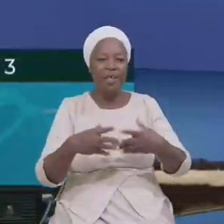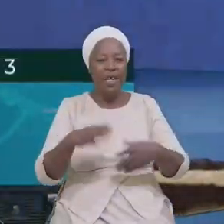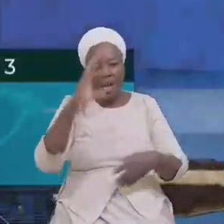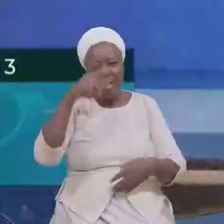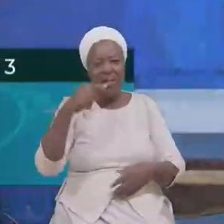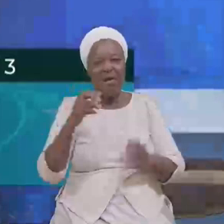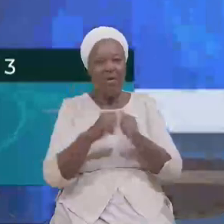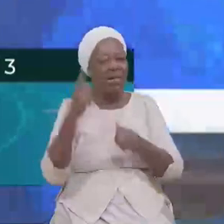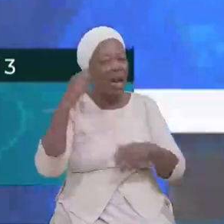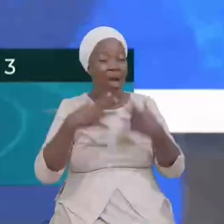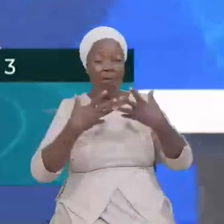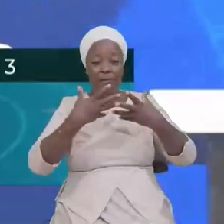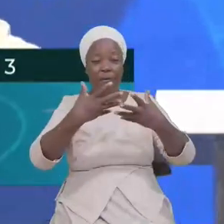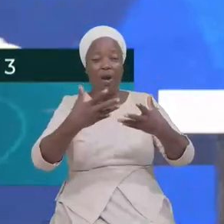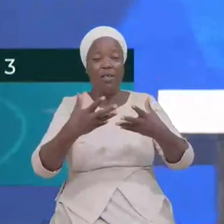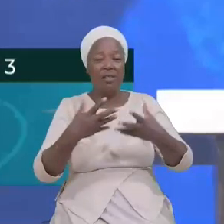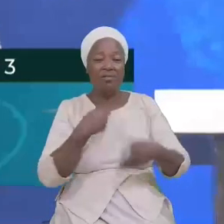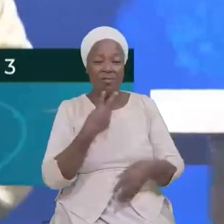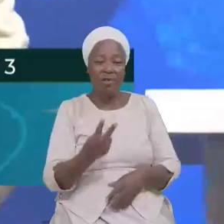Dit d'une voix forte.